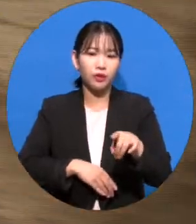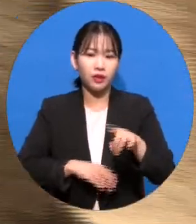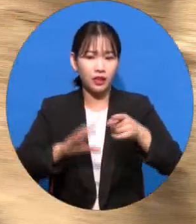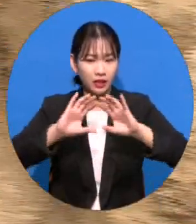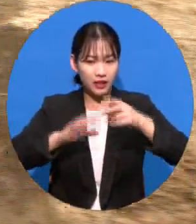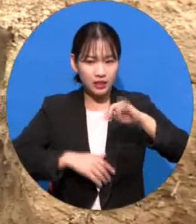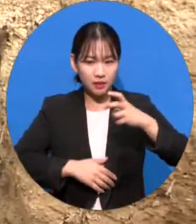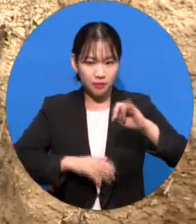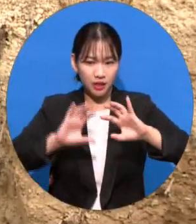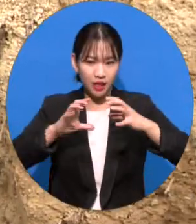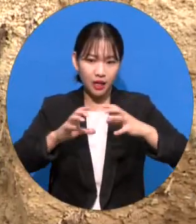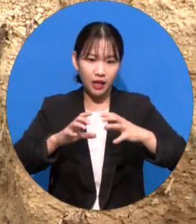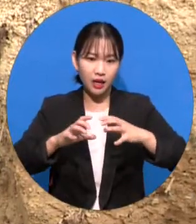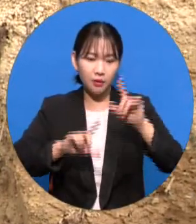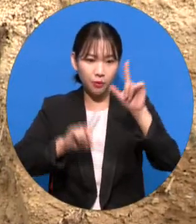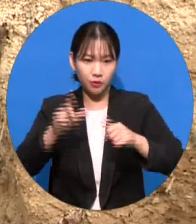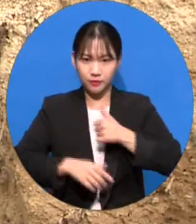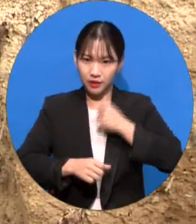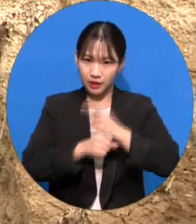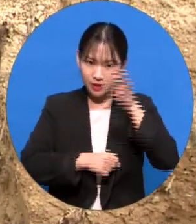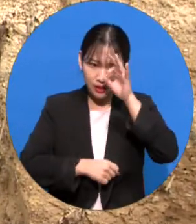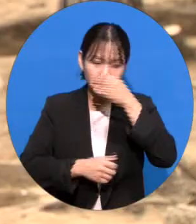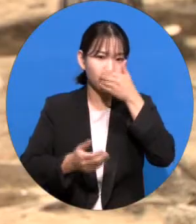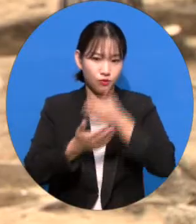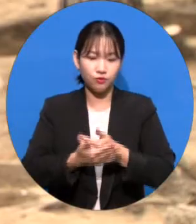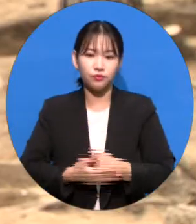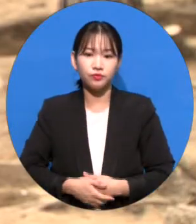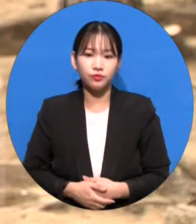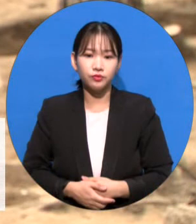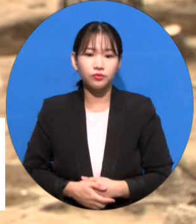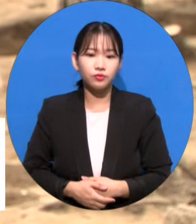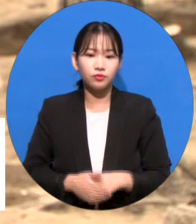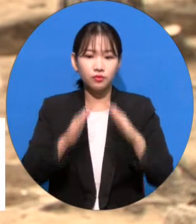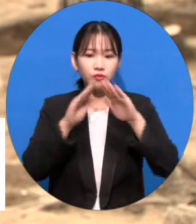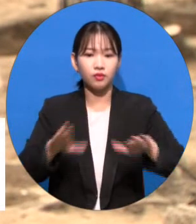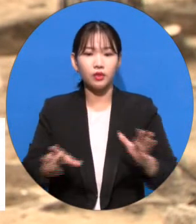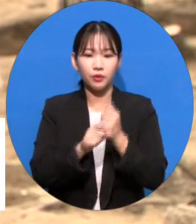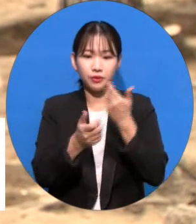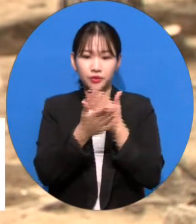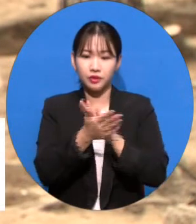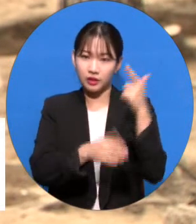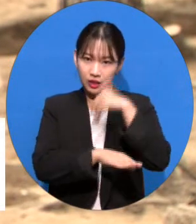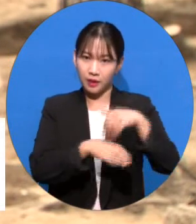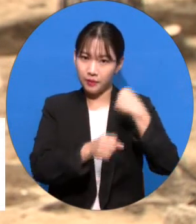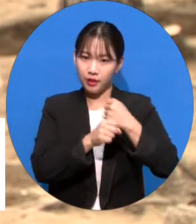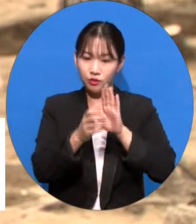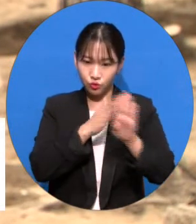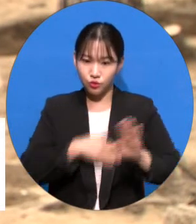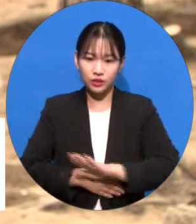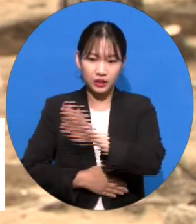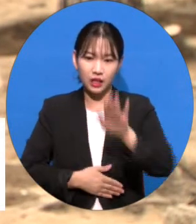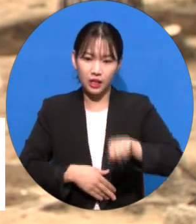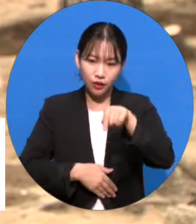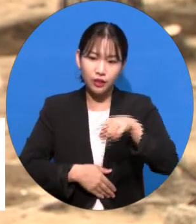데 귀중한 단초를 제공할 수 있을 전망입니다. 우리가 종합정비를 수립한 후에 전체적으로 한번 여기를 조사를